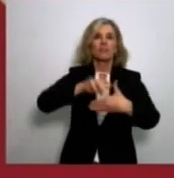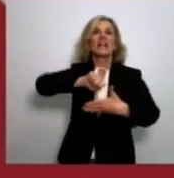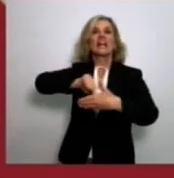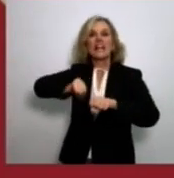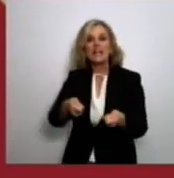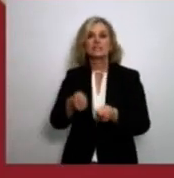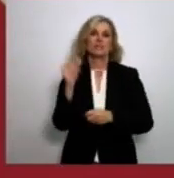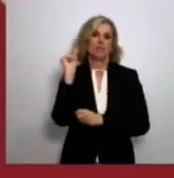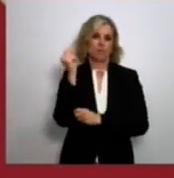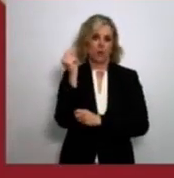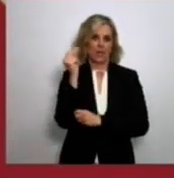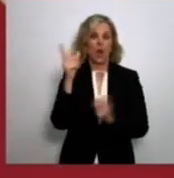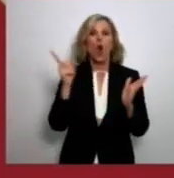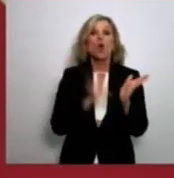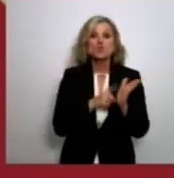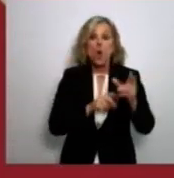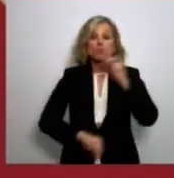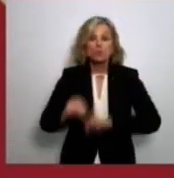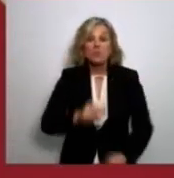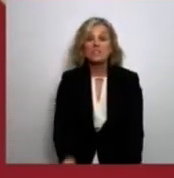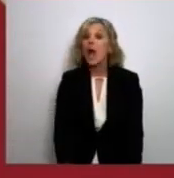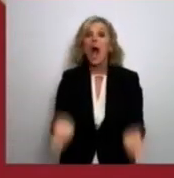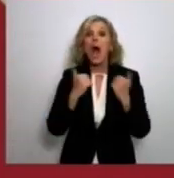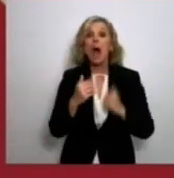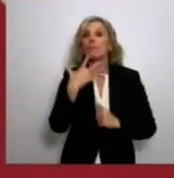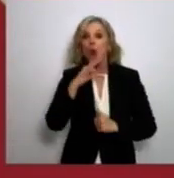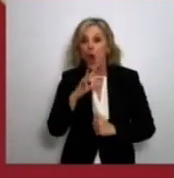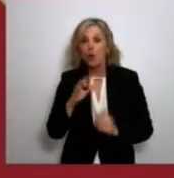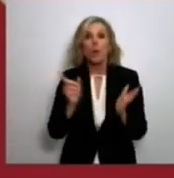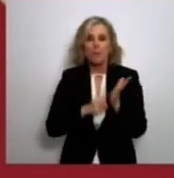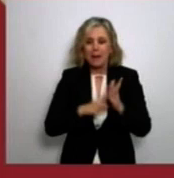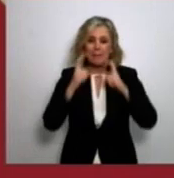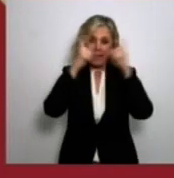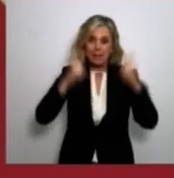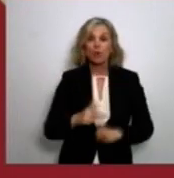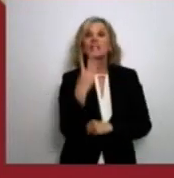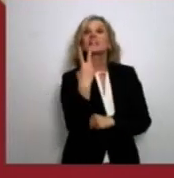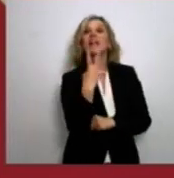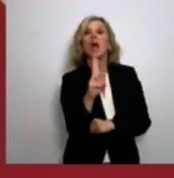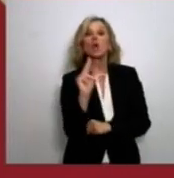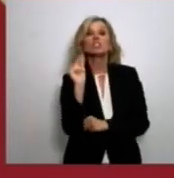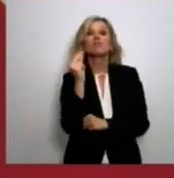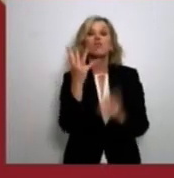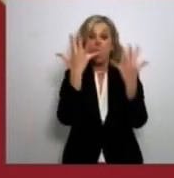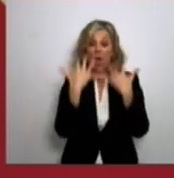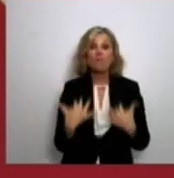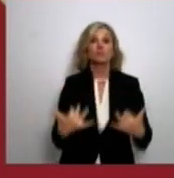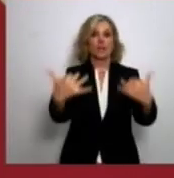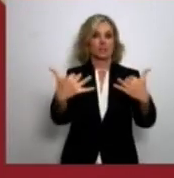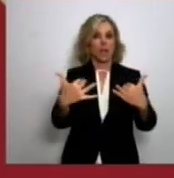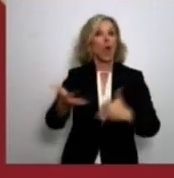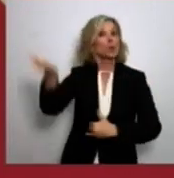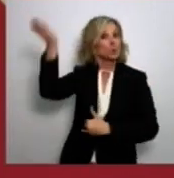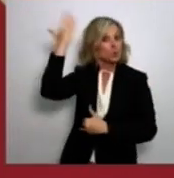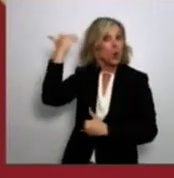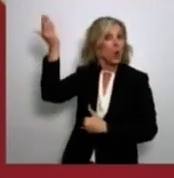νομοθετήσει για 30 μέρες, γιατί δεν έχει 300 βουλευτές. Κατά τη διάρκεια ψήφισης των μνημονίων,